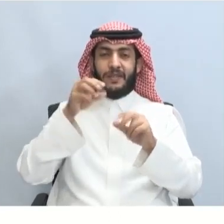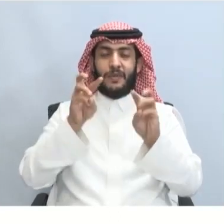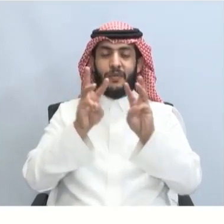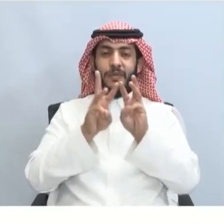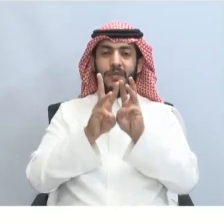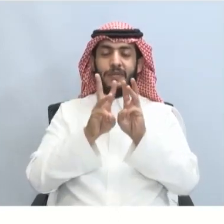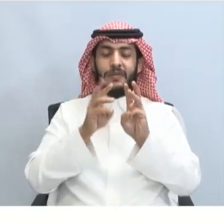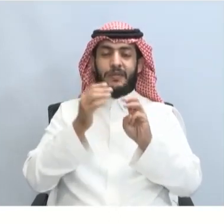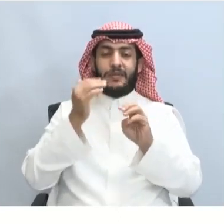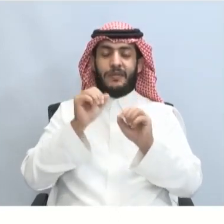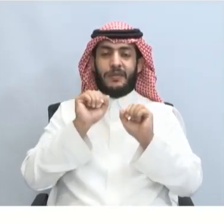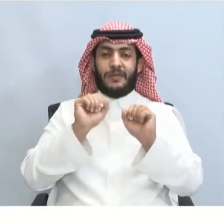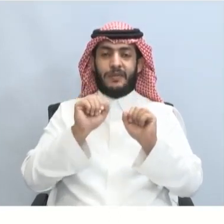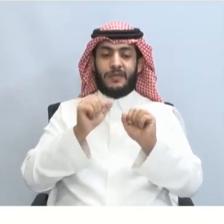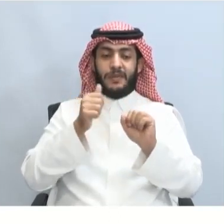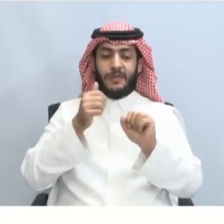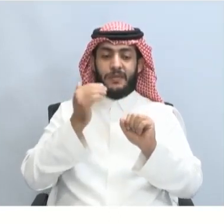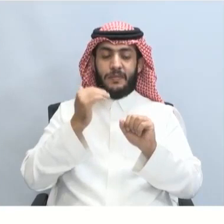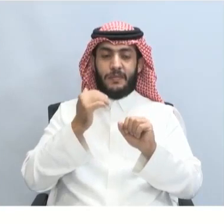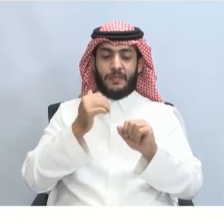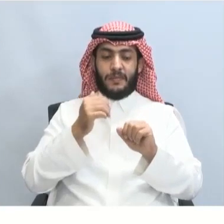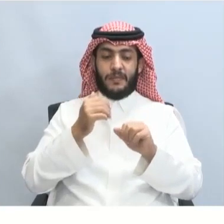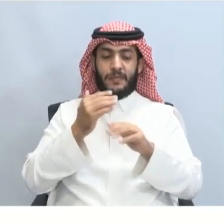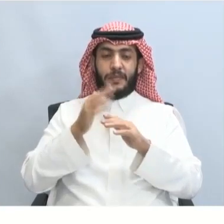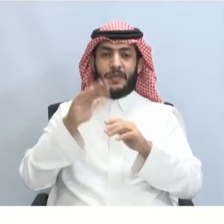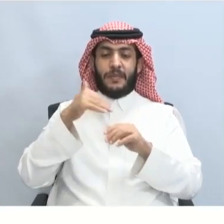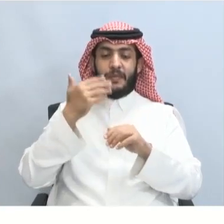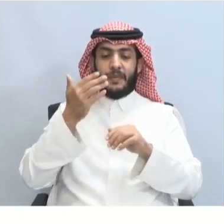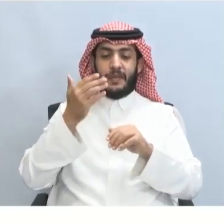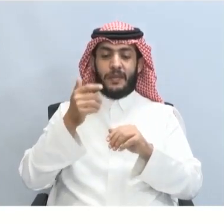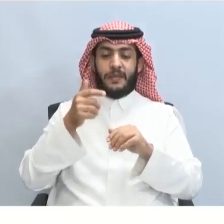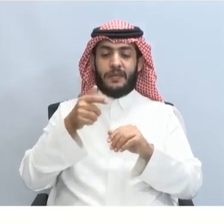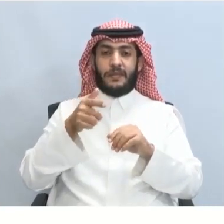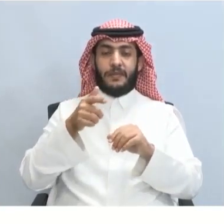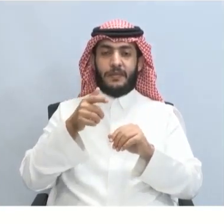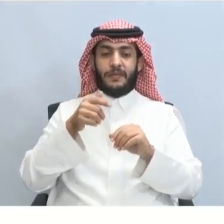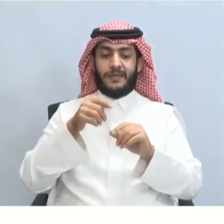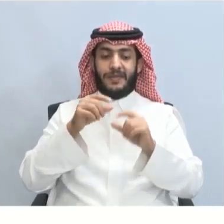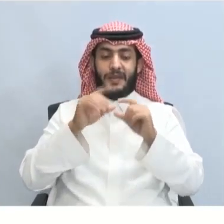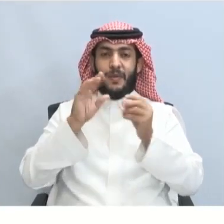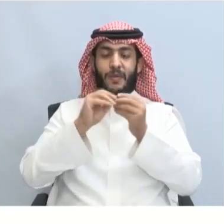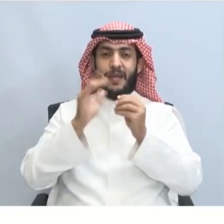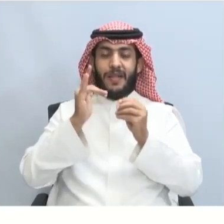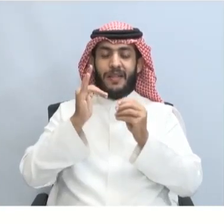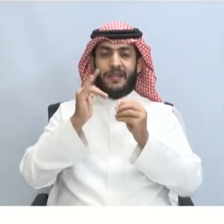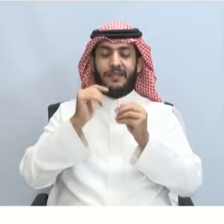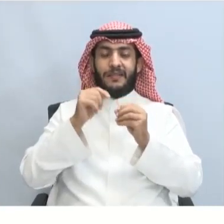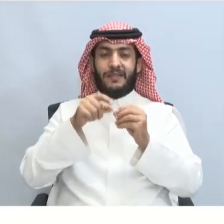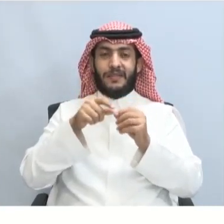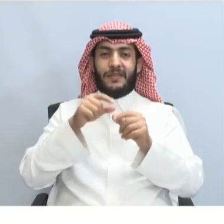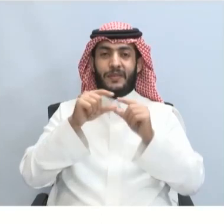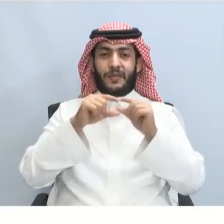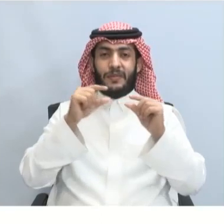الالكترونيه بيكون عندنا ماي بيج ثم عندنا داخل البدي نكتب هنا